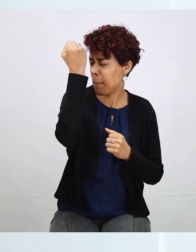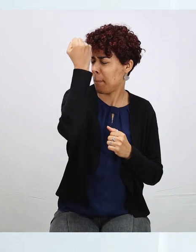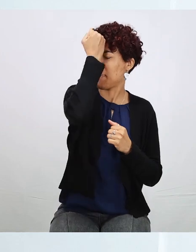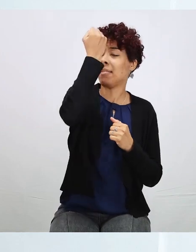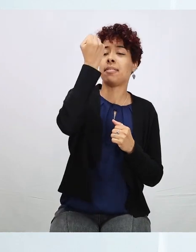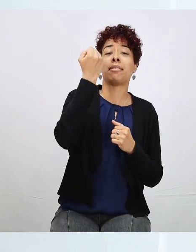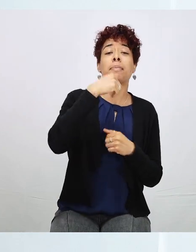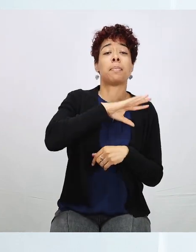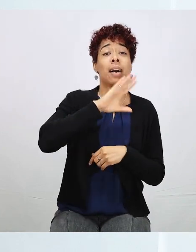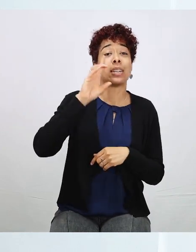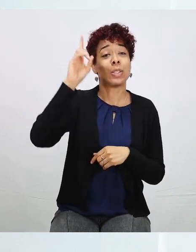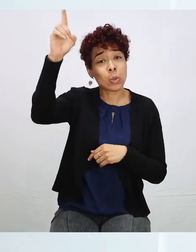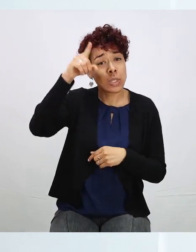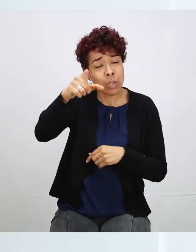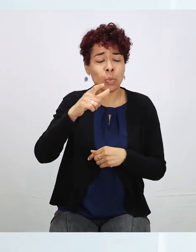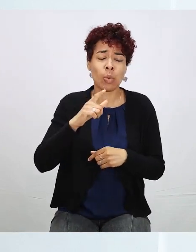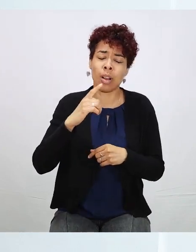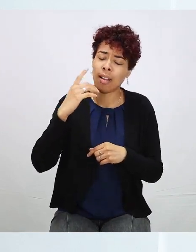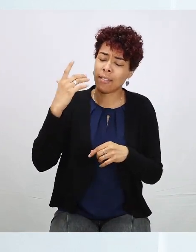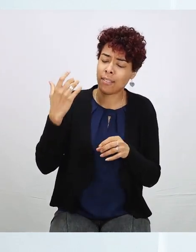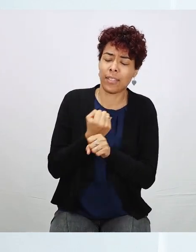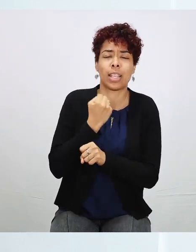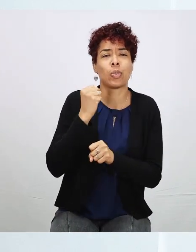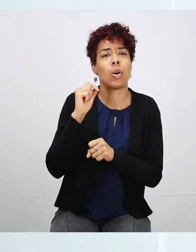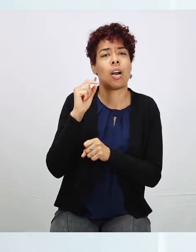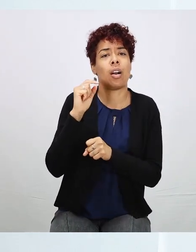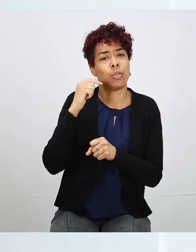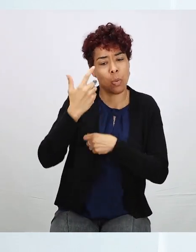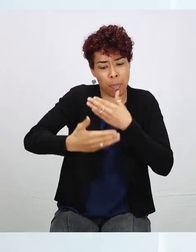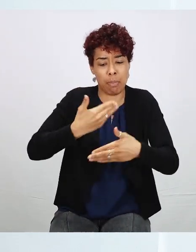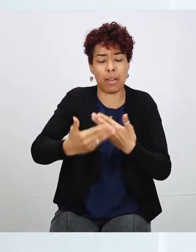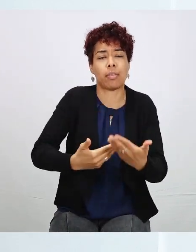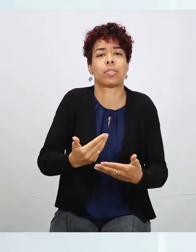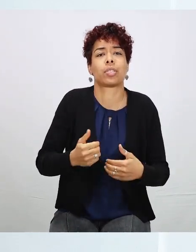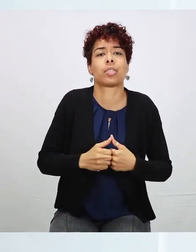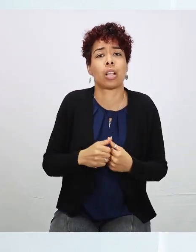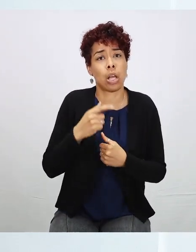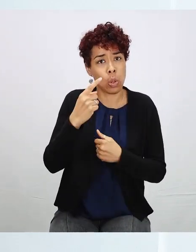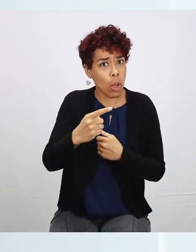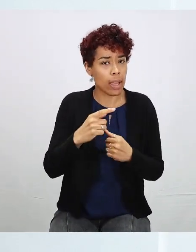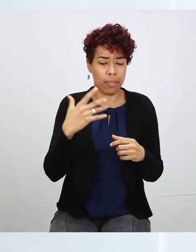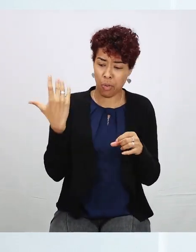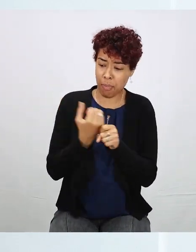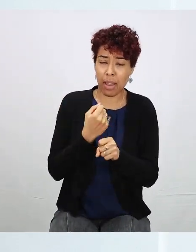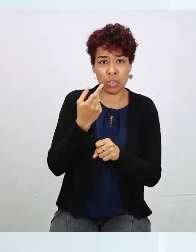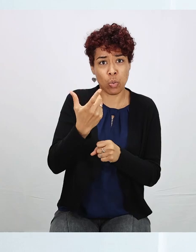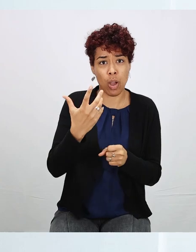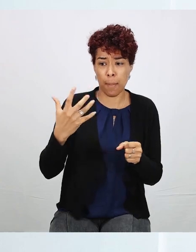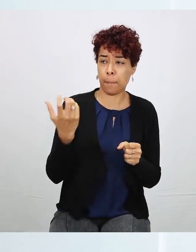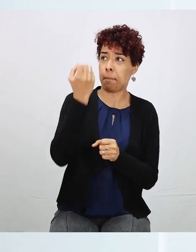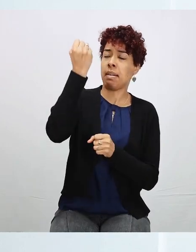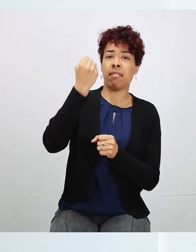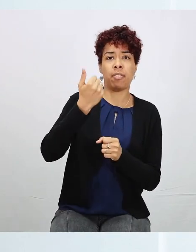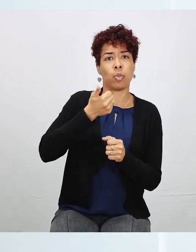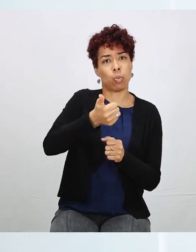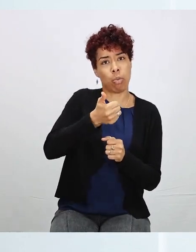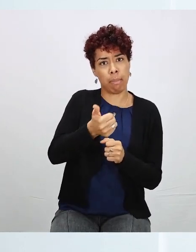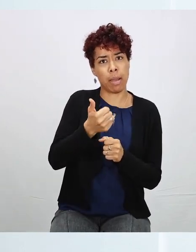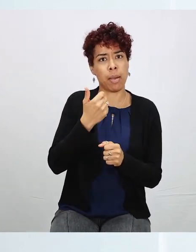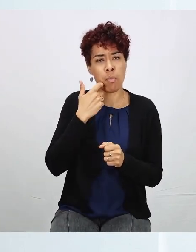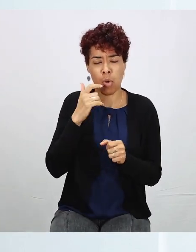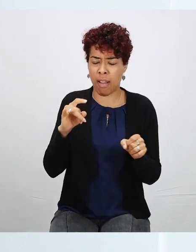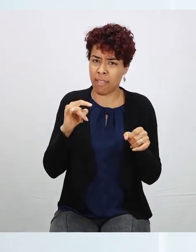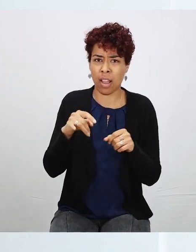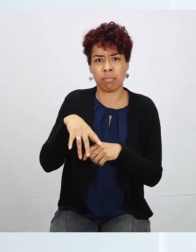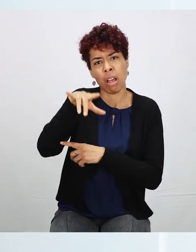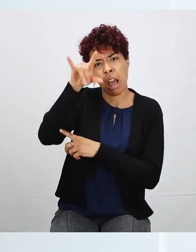dans la victoire de Jésus-Christ. Et tu dois apprendre aujourd'hui eh bien, à marcher dans cette victoire et à marcher sur les œuvres de l'adversaire